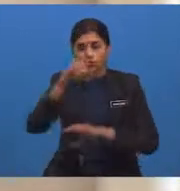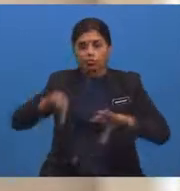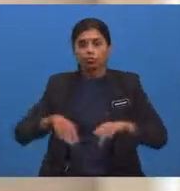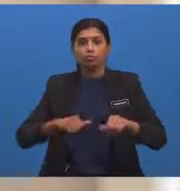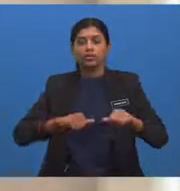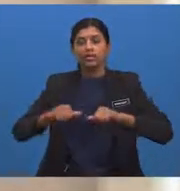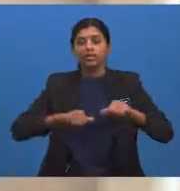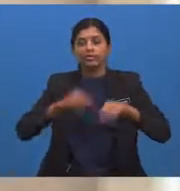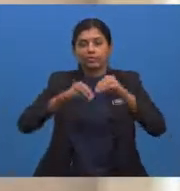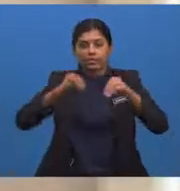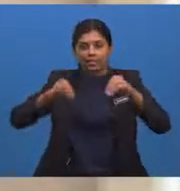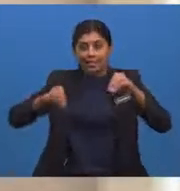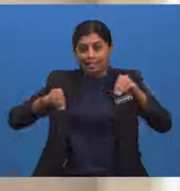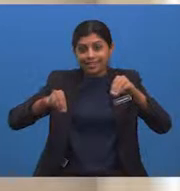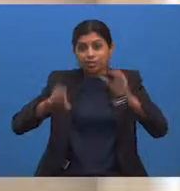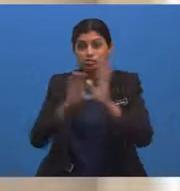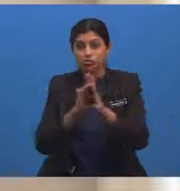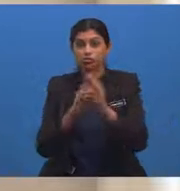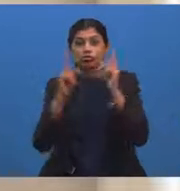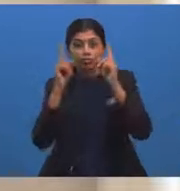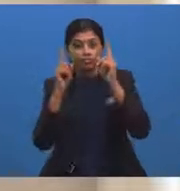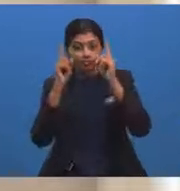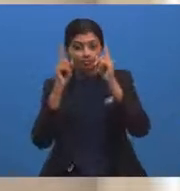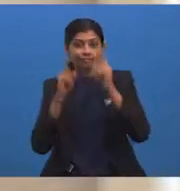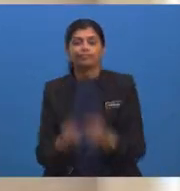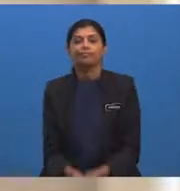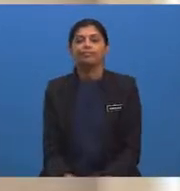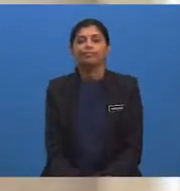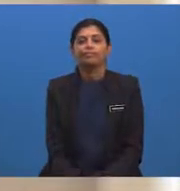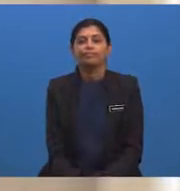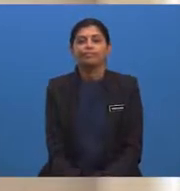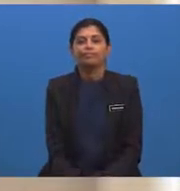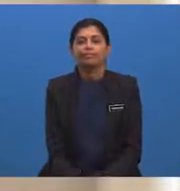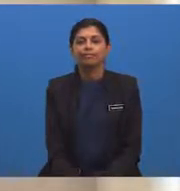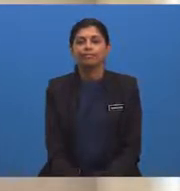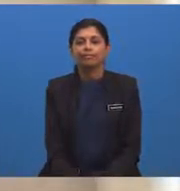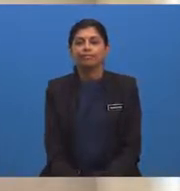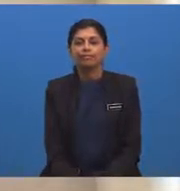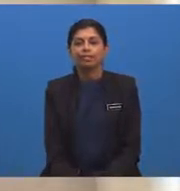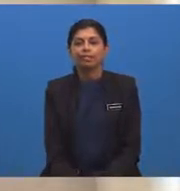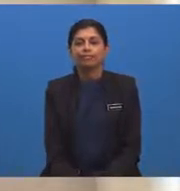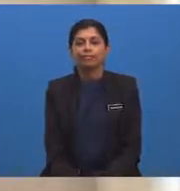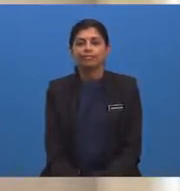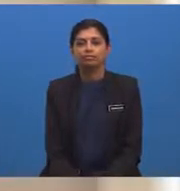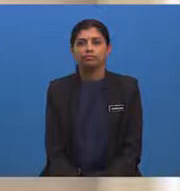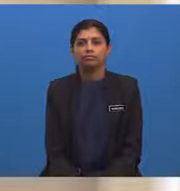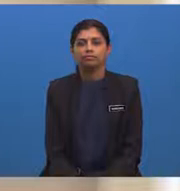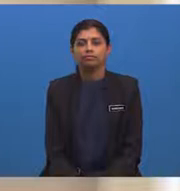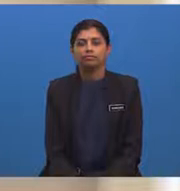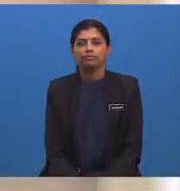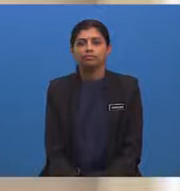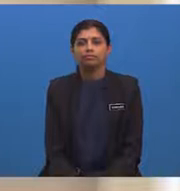pertanian seperti yang dilakukan oleh kerajaan di kawasan lembah Sungai Mekong, Sungai Bengawan Solo dan Sungai